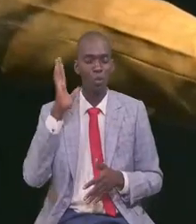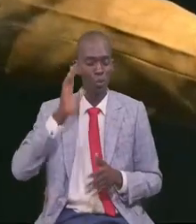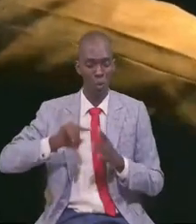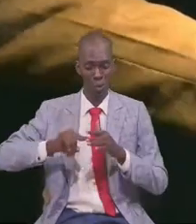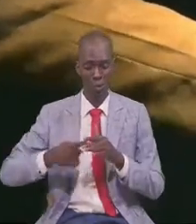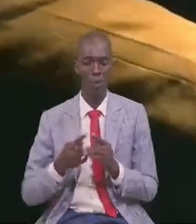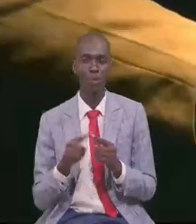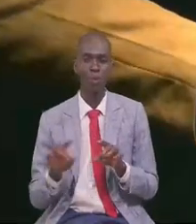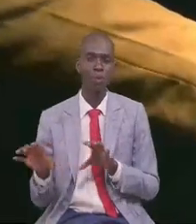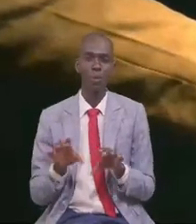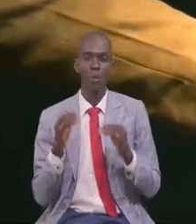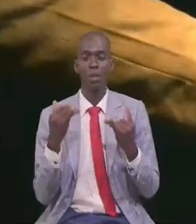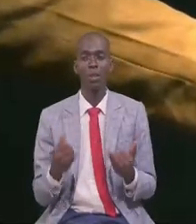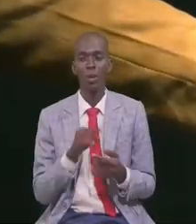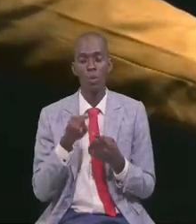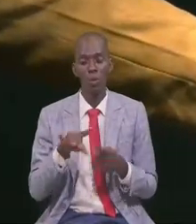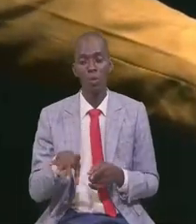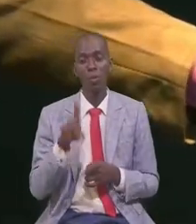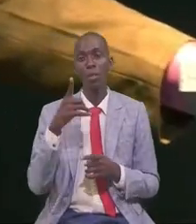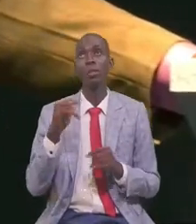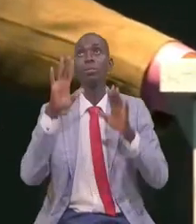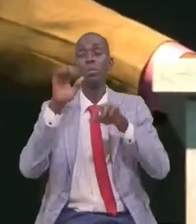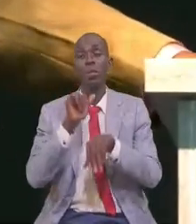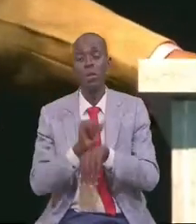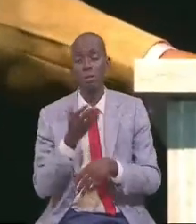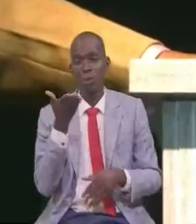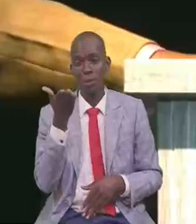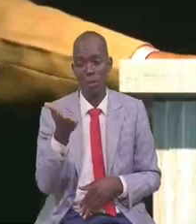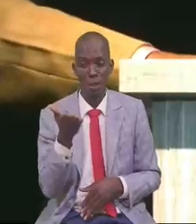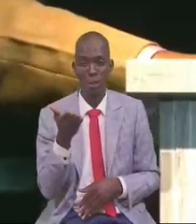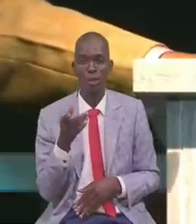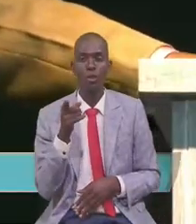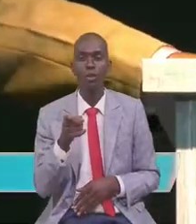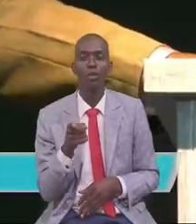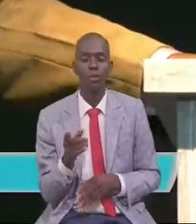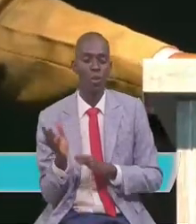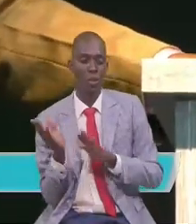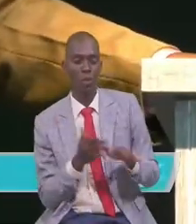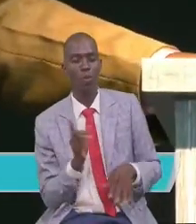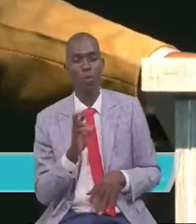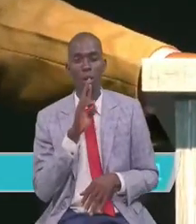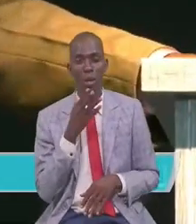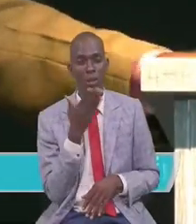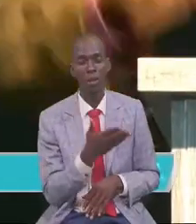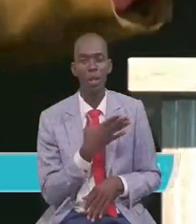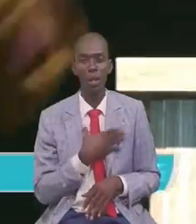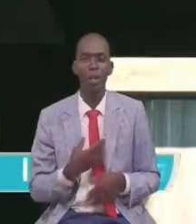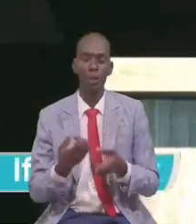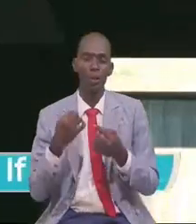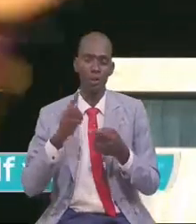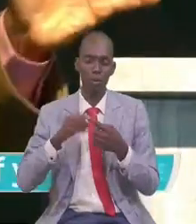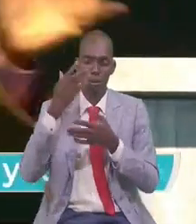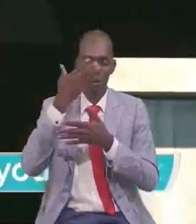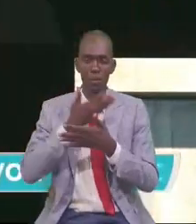le faire. Et quand tu vois le miracle là-bas, quitte là où tu es et viens. Comme